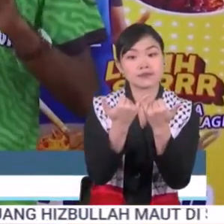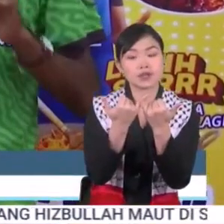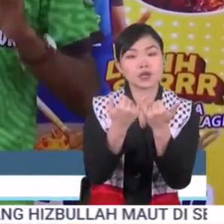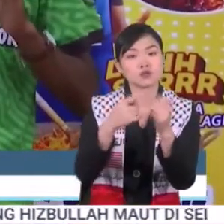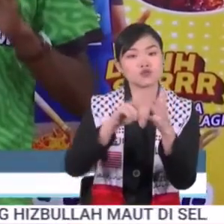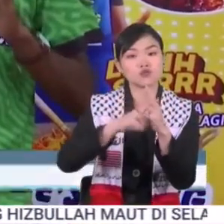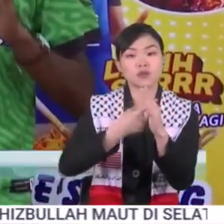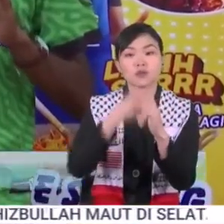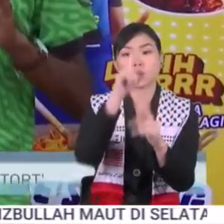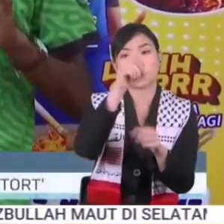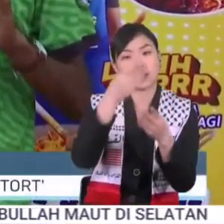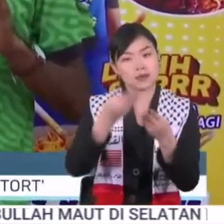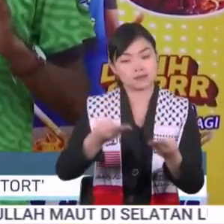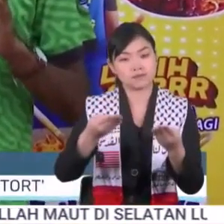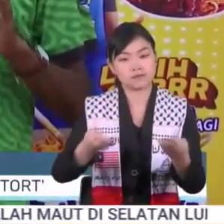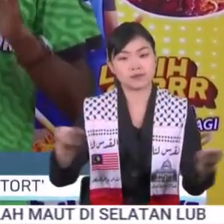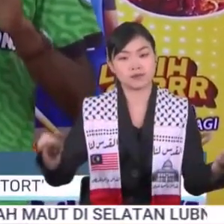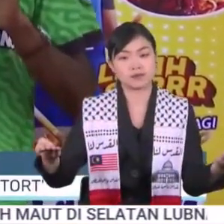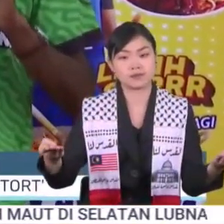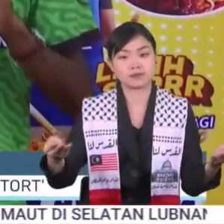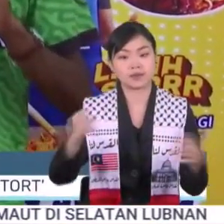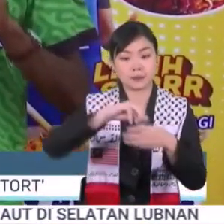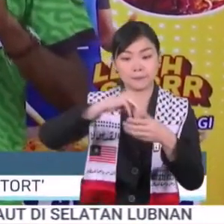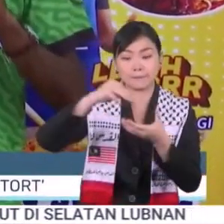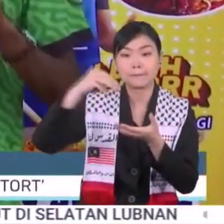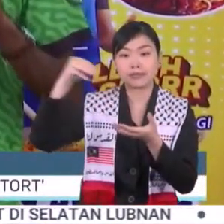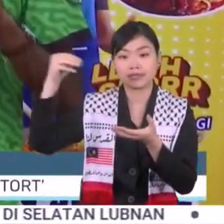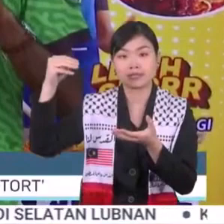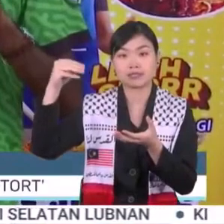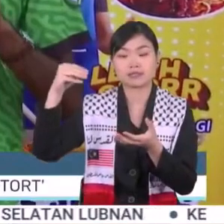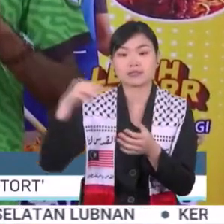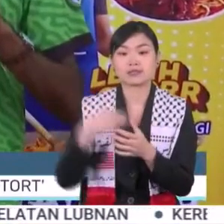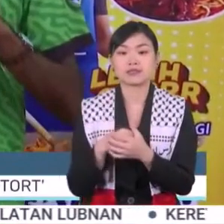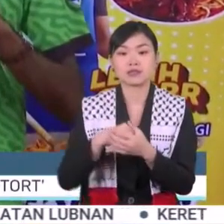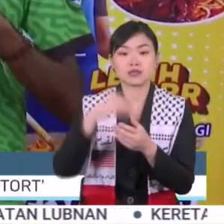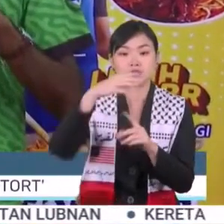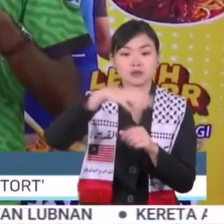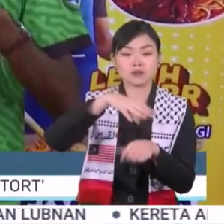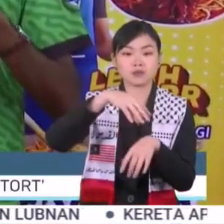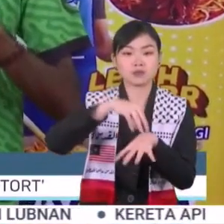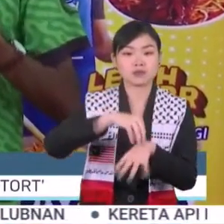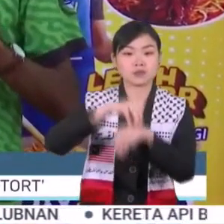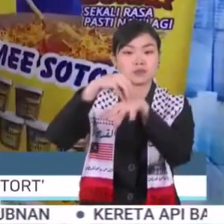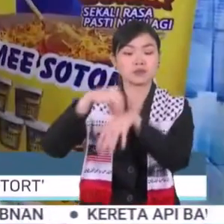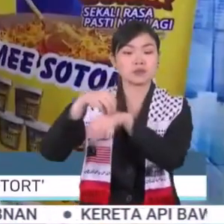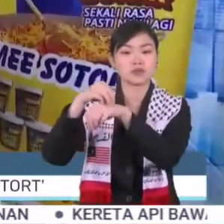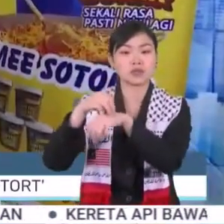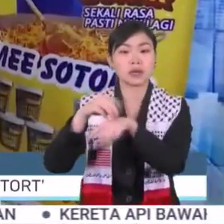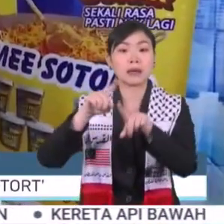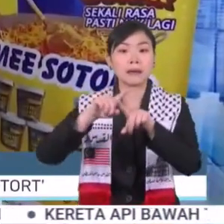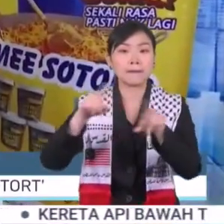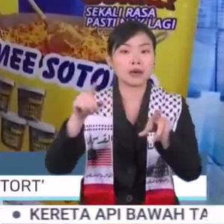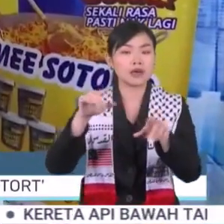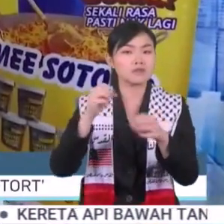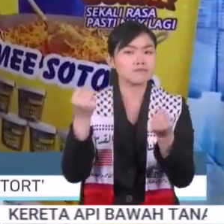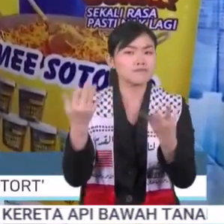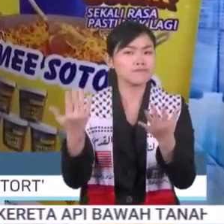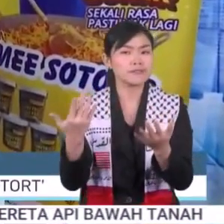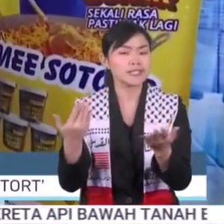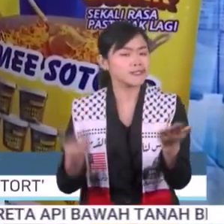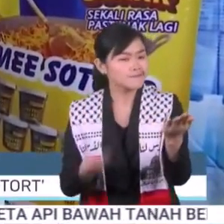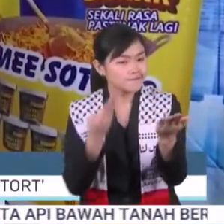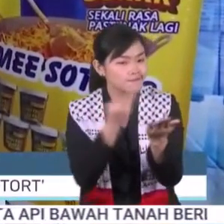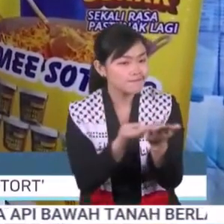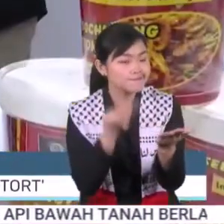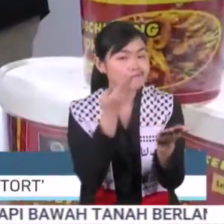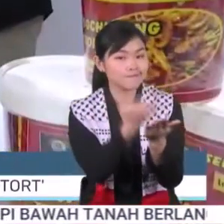satu produk disbkan peris sea tersebut ramai pelanggan telah